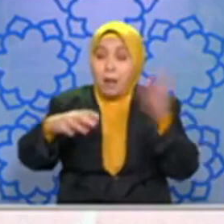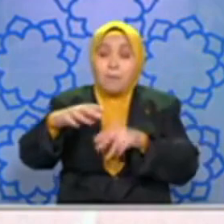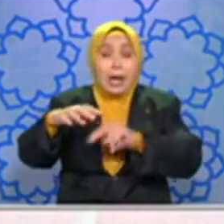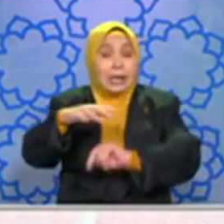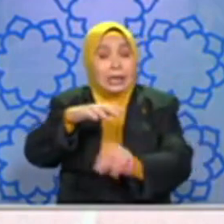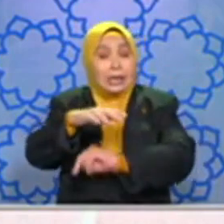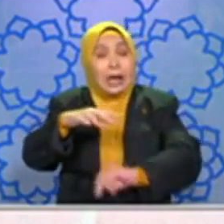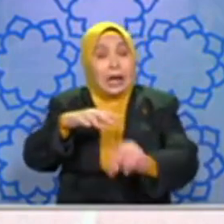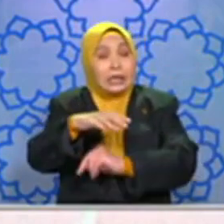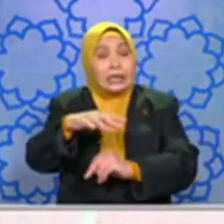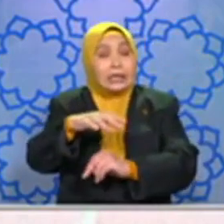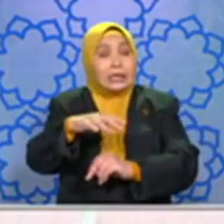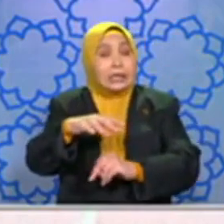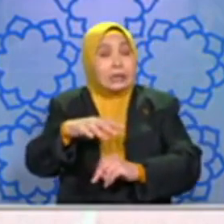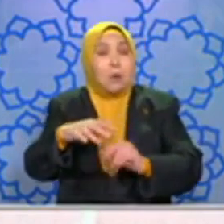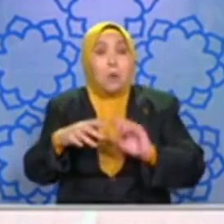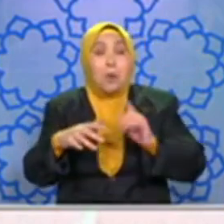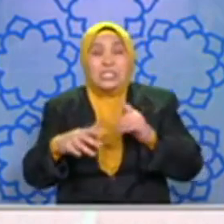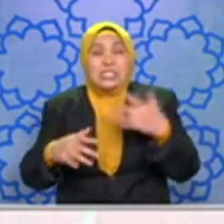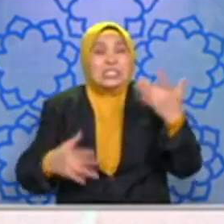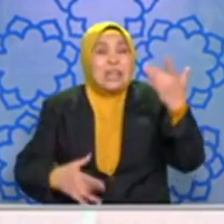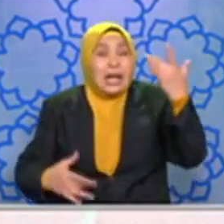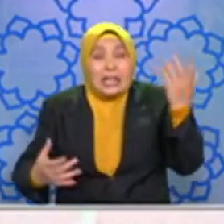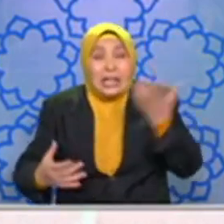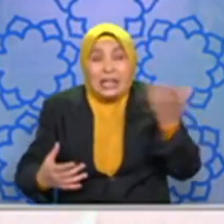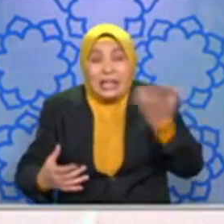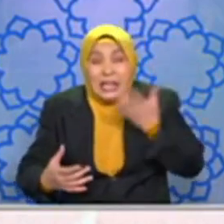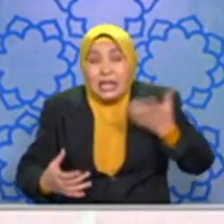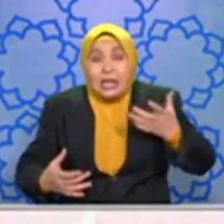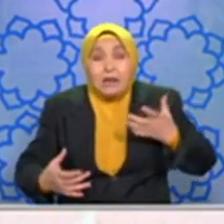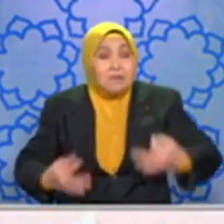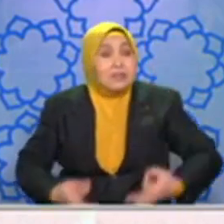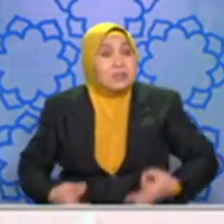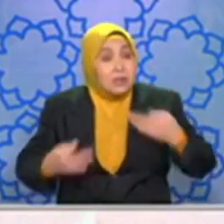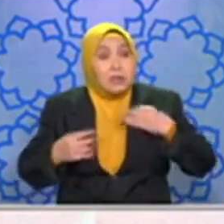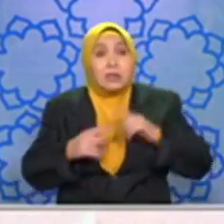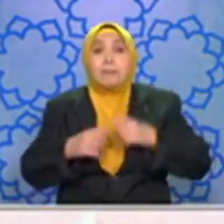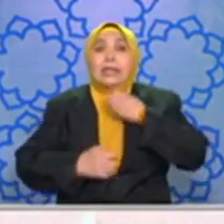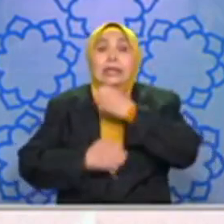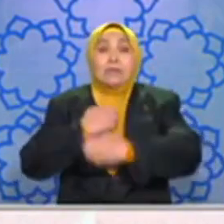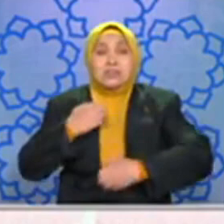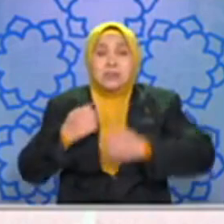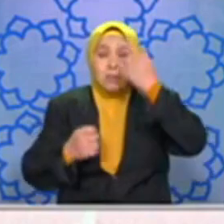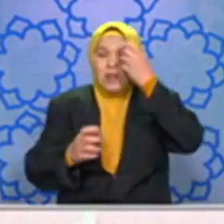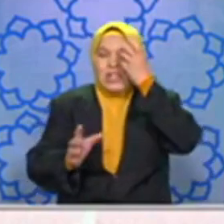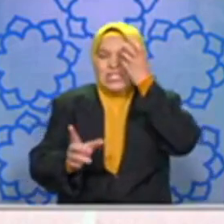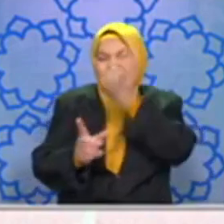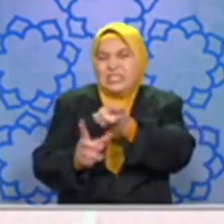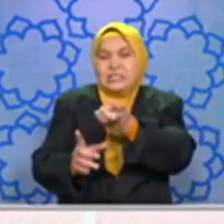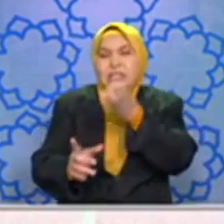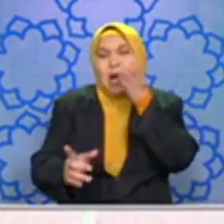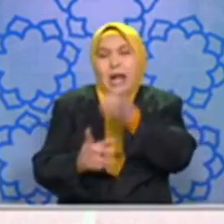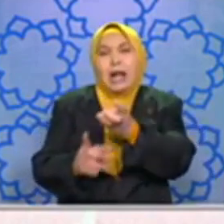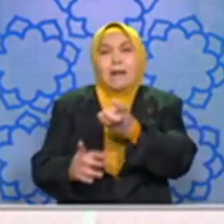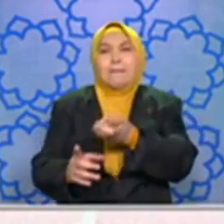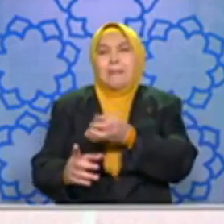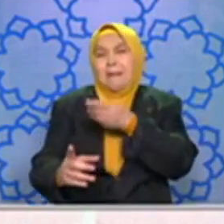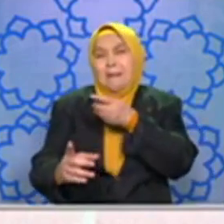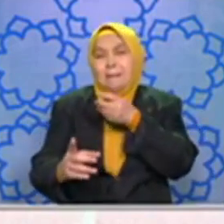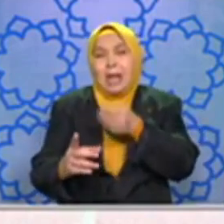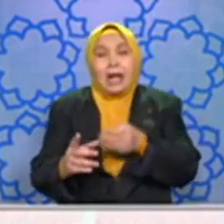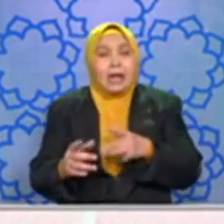sekadar sakit fizikal, tetapi sakit secara emosi, dicela, dihina, dan juga